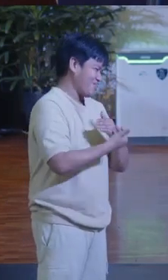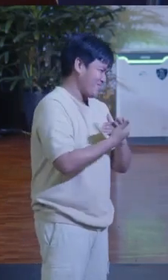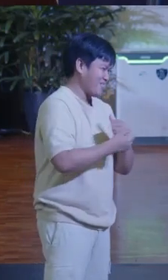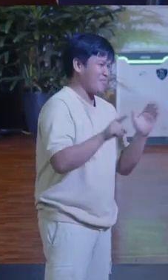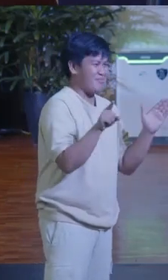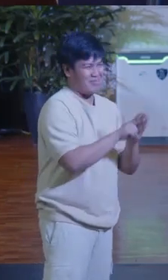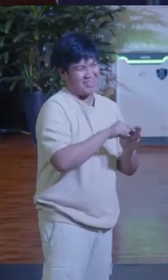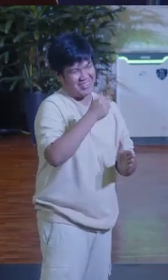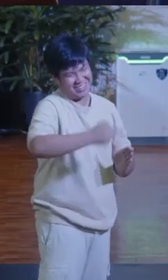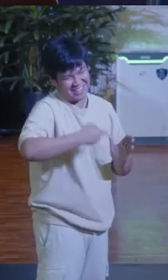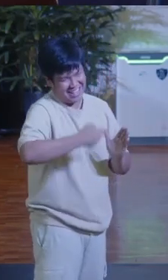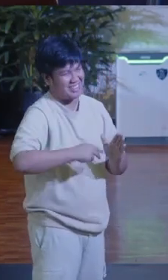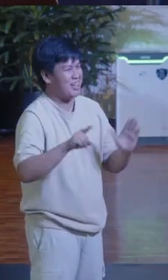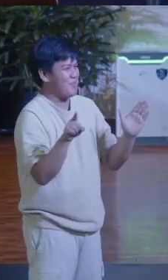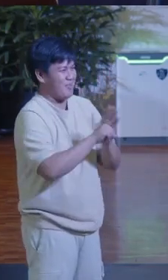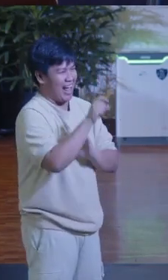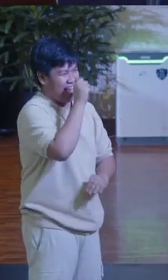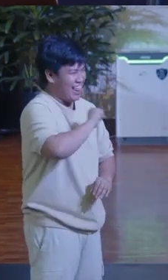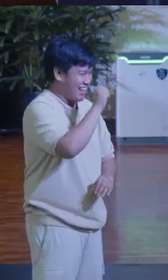ang masarap.